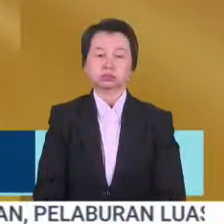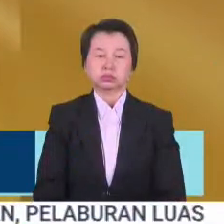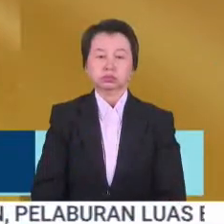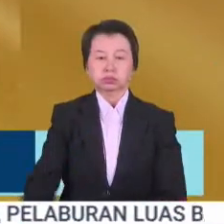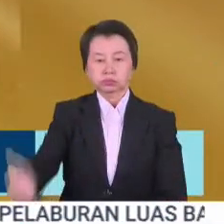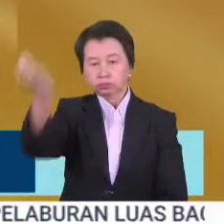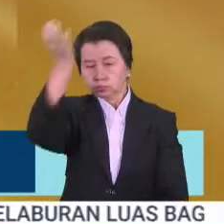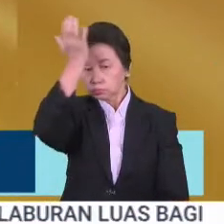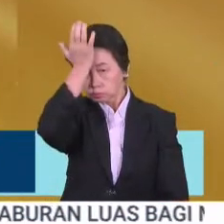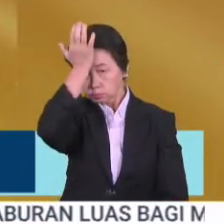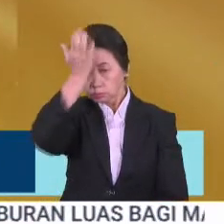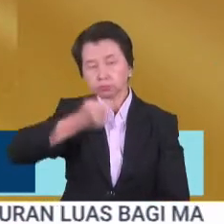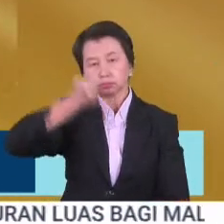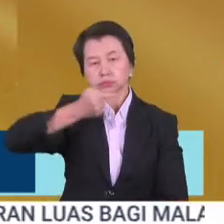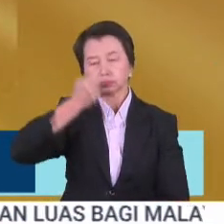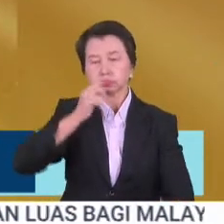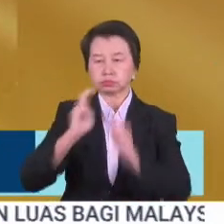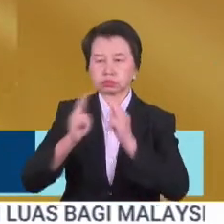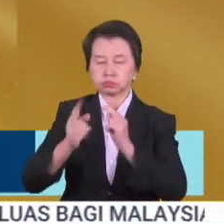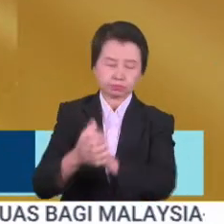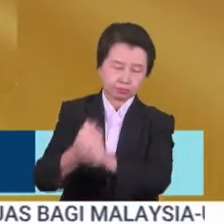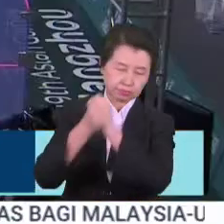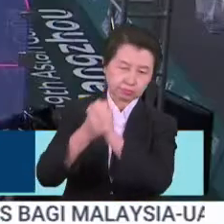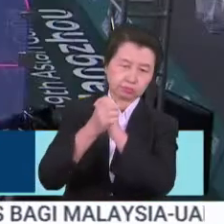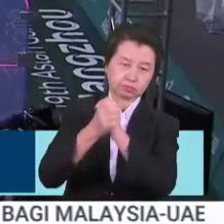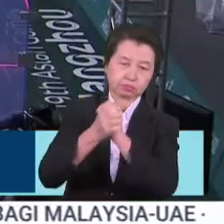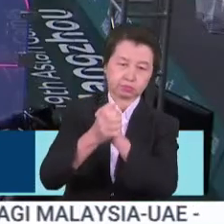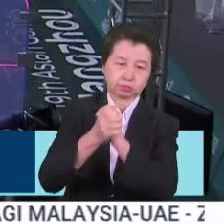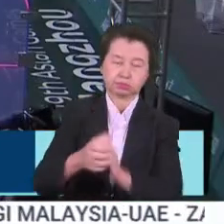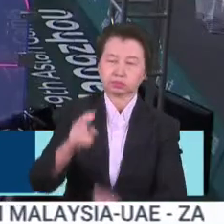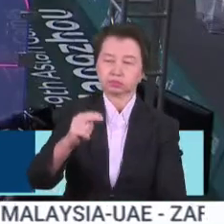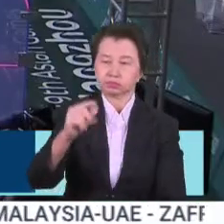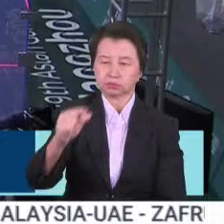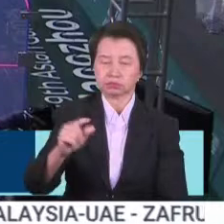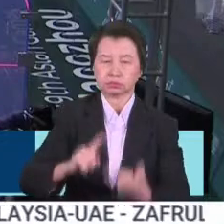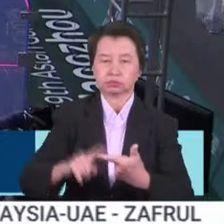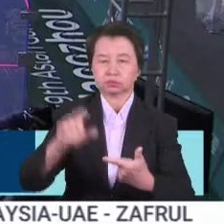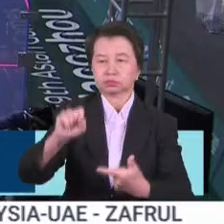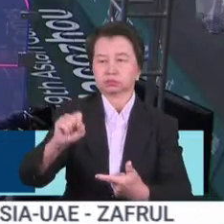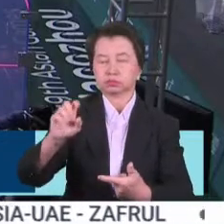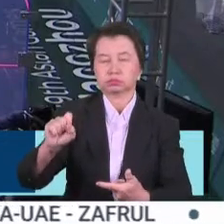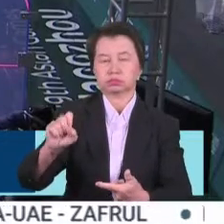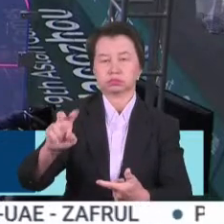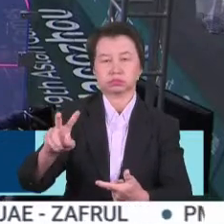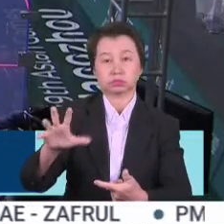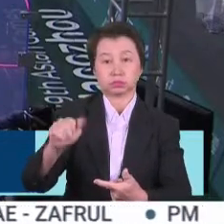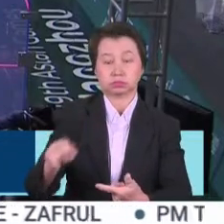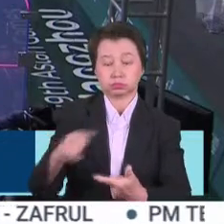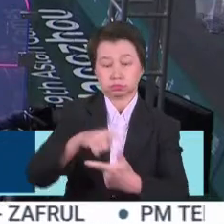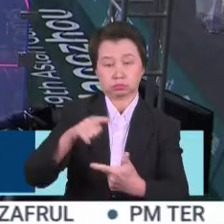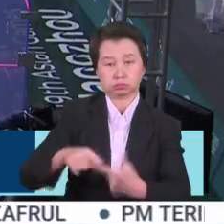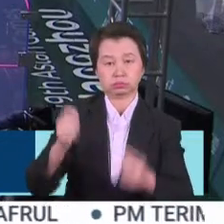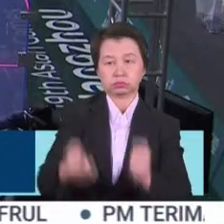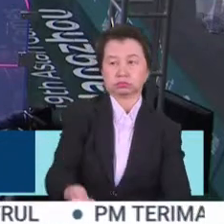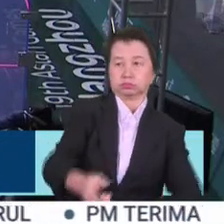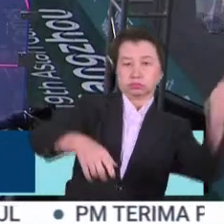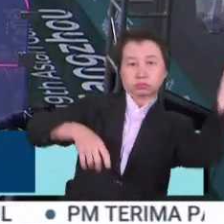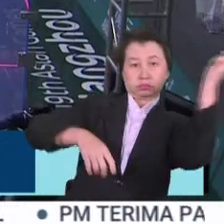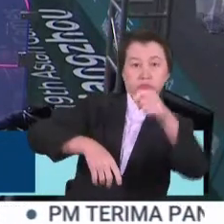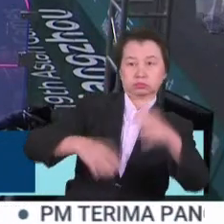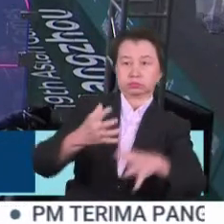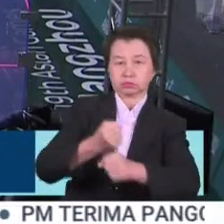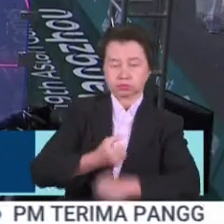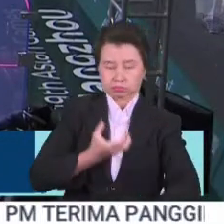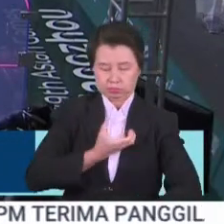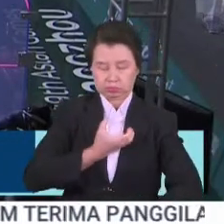Yang di-Pertuan Agong zahirkan ucapan tahniah kepada Eng Yen Yao dan S. Sivan Sanggari. Dua pemain squash negara itu telah